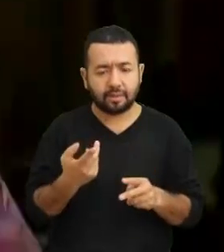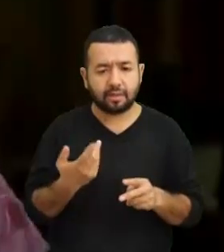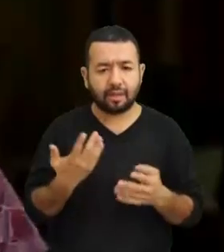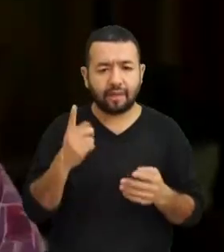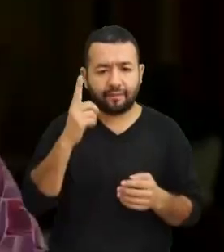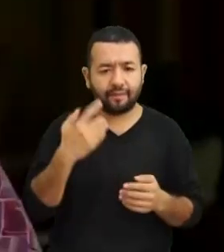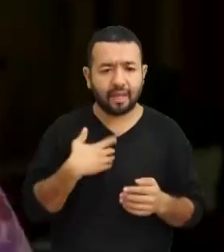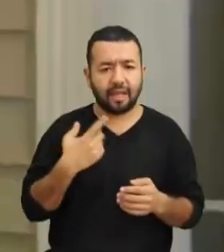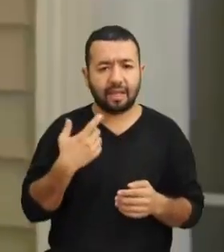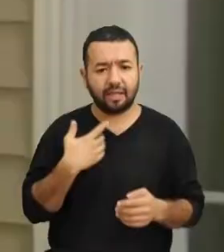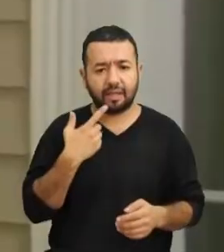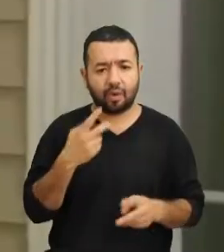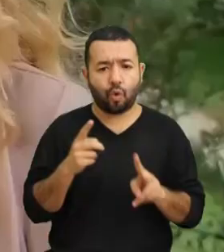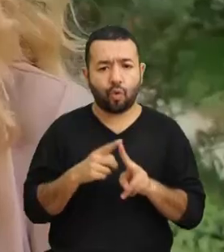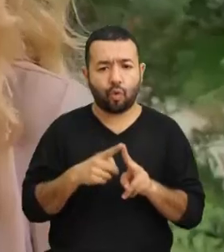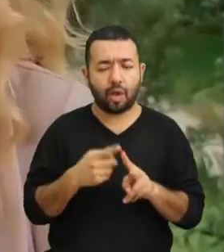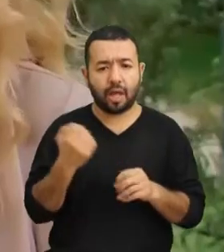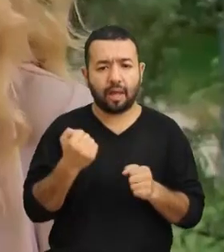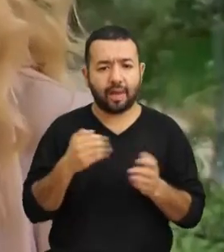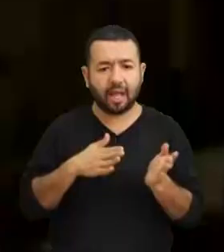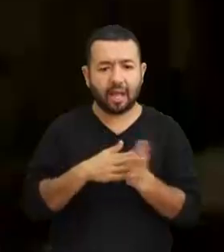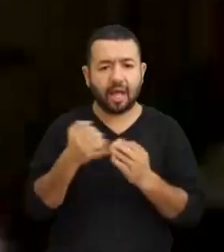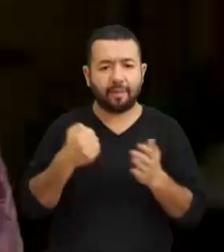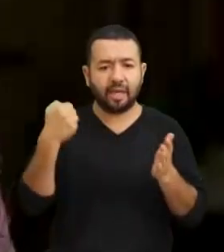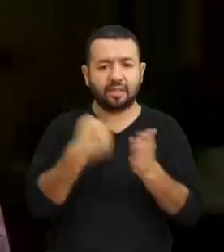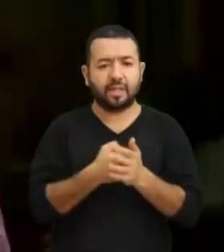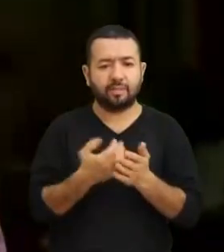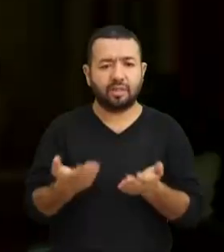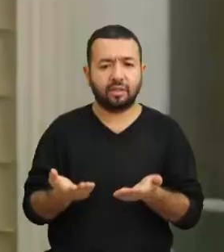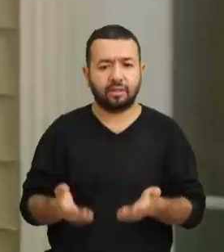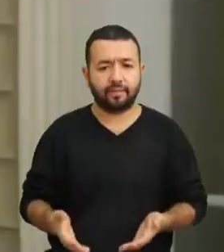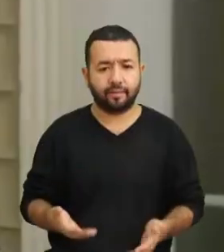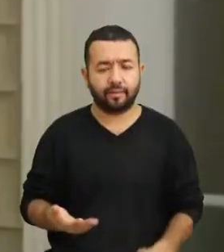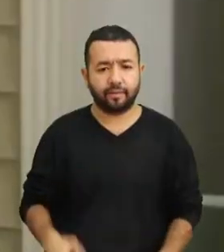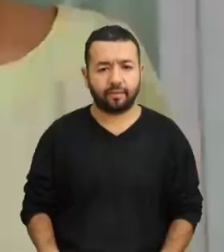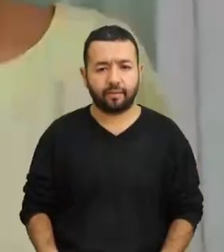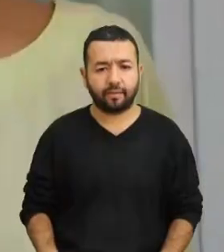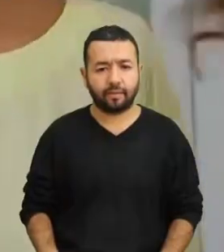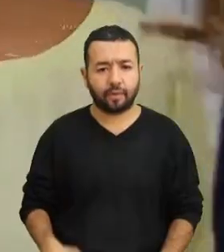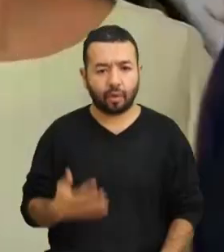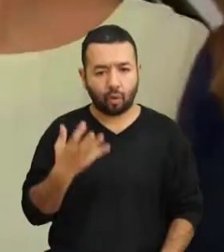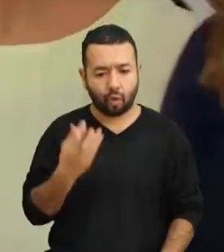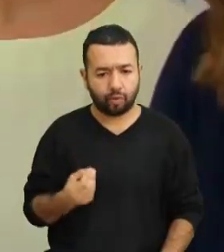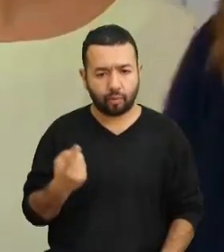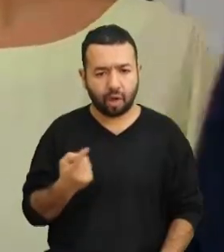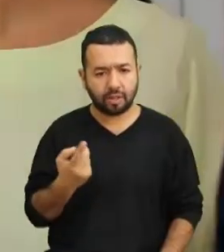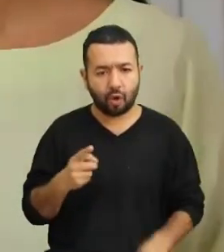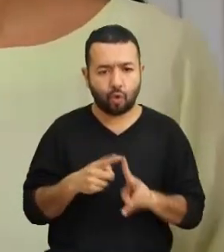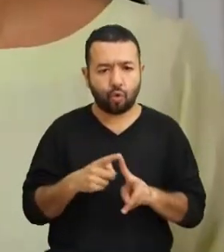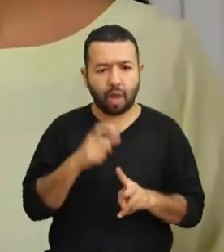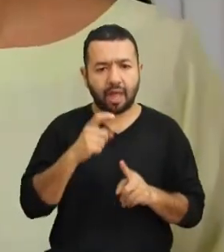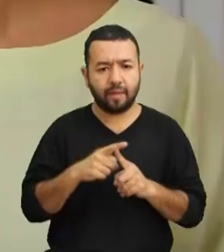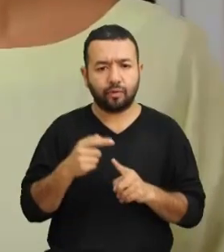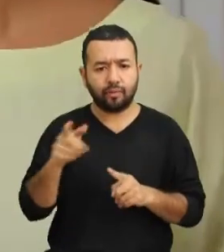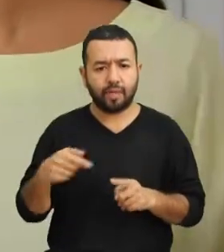Ay vallahi billahi ya. Nurhan Bey, Timuçin Bey'i arabasıyla gezmiş işte ya. Ayol olur mu öyle şey? Nurhan Timuçin